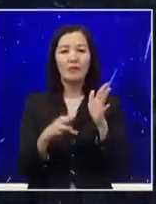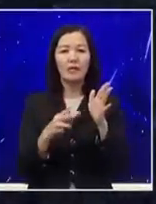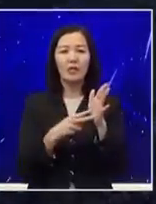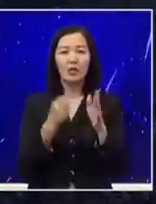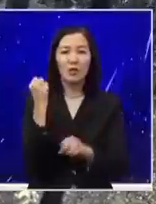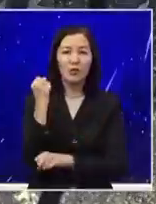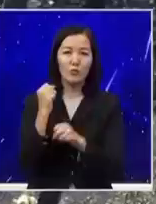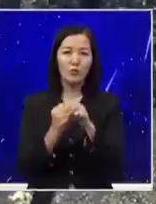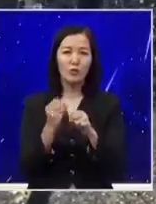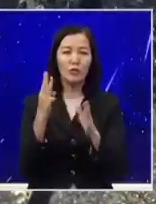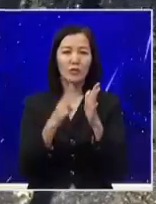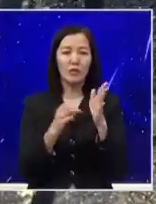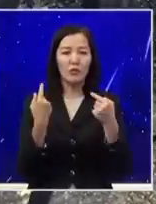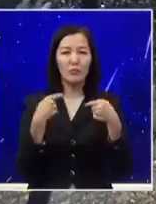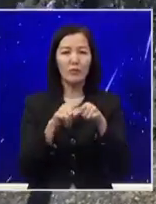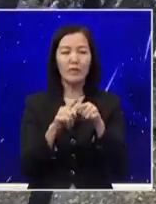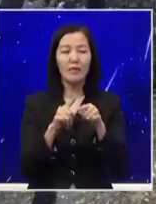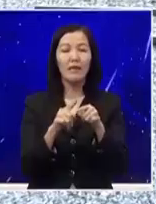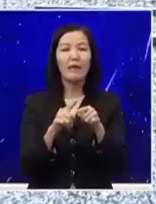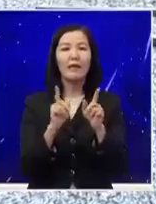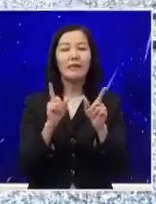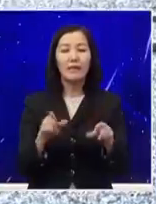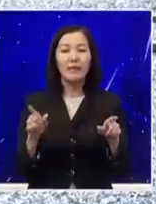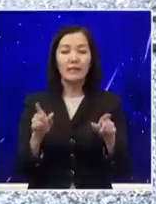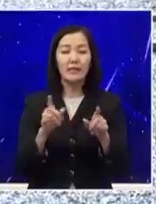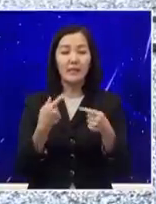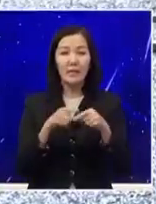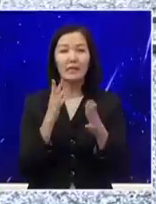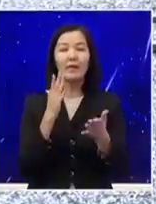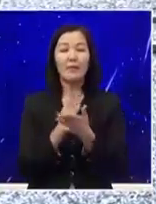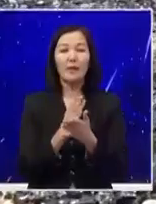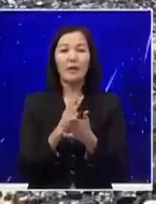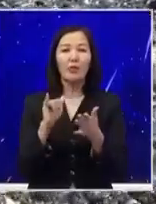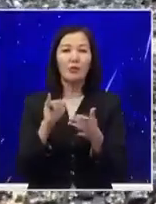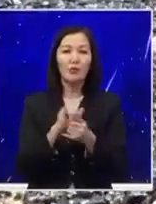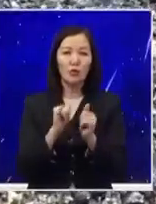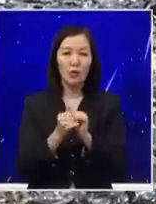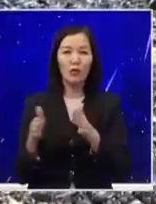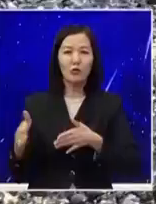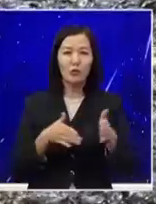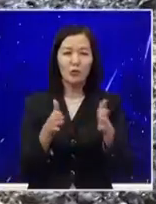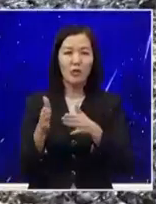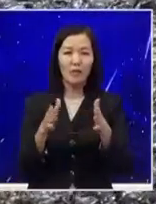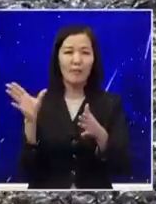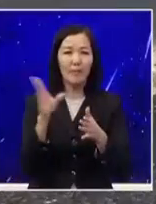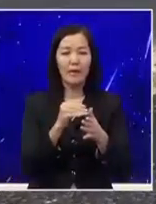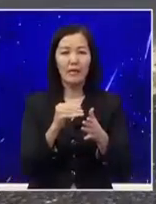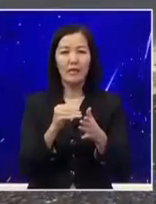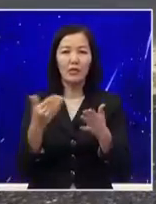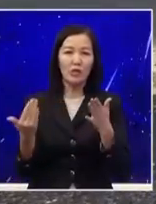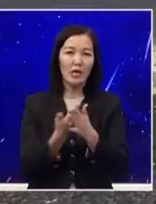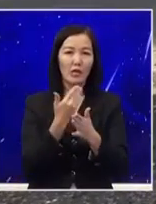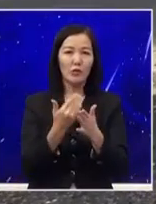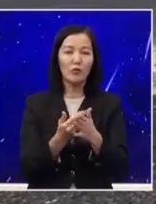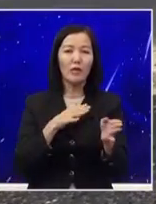күші 800 бірлік техника жұмылдырылыпты. Шарал Достық бағыты да жаңартылуда. Келер жылы толықтай 184 шақырымдық